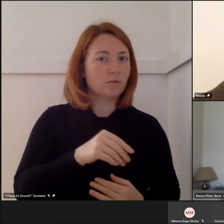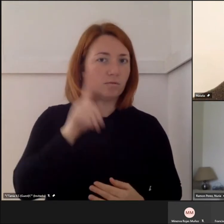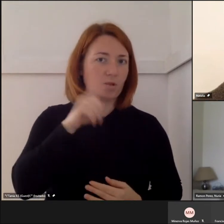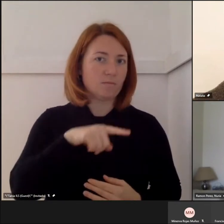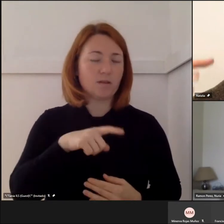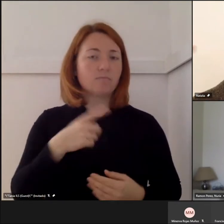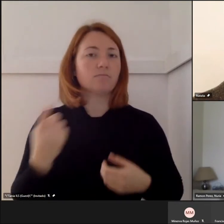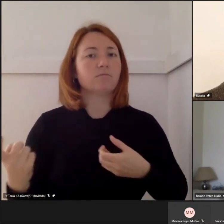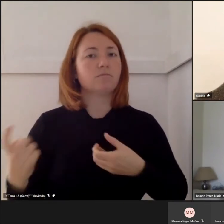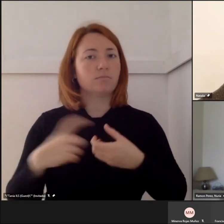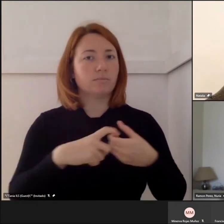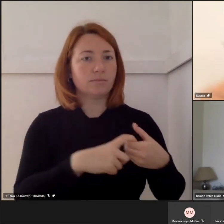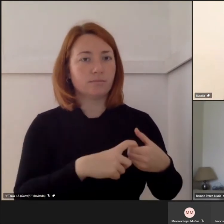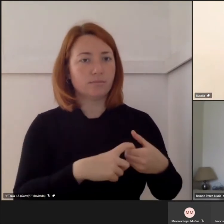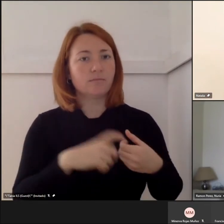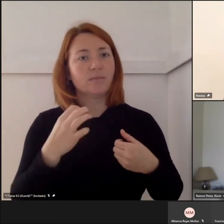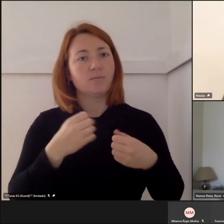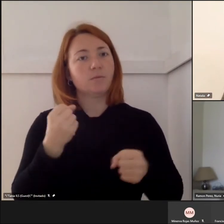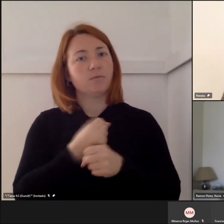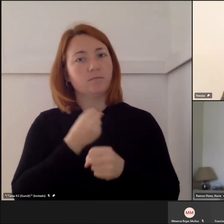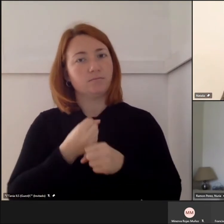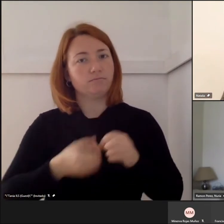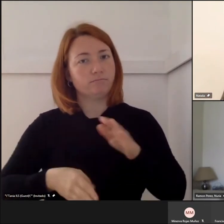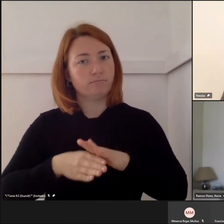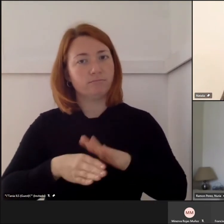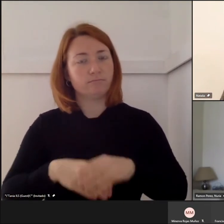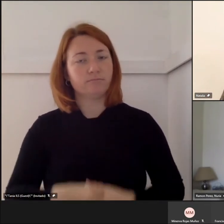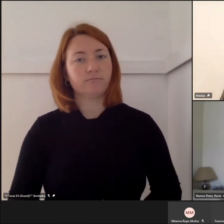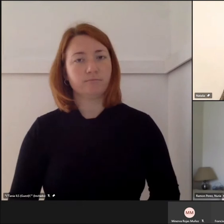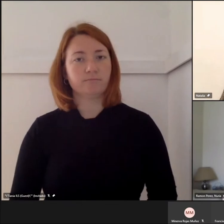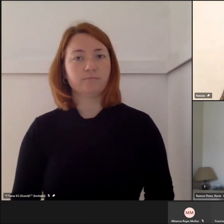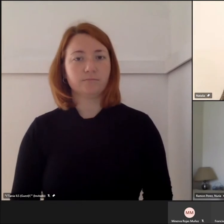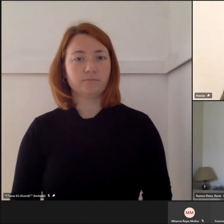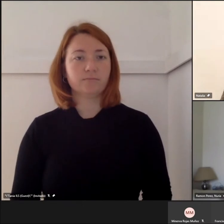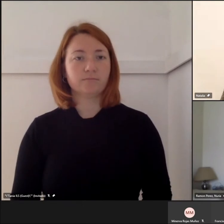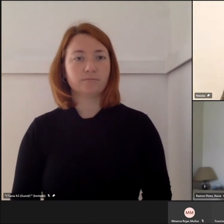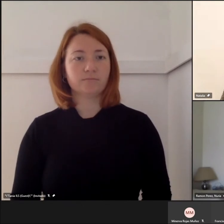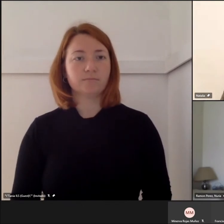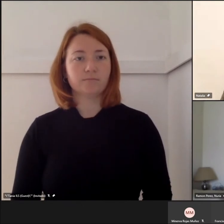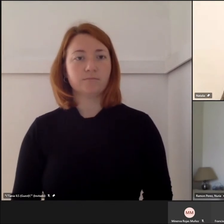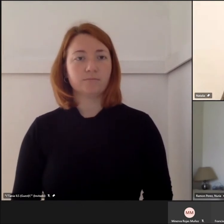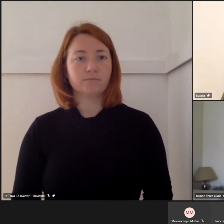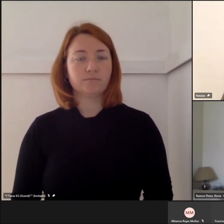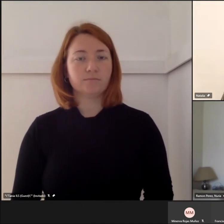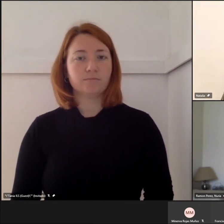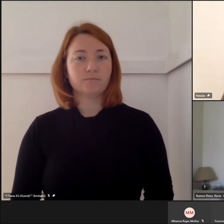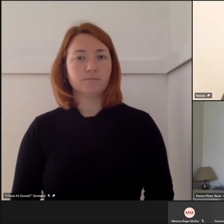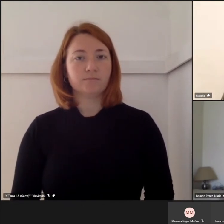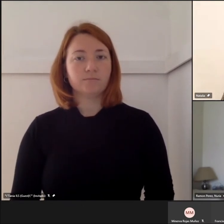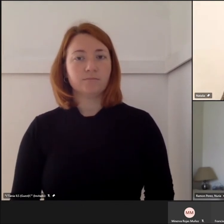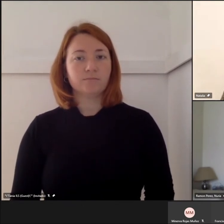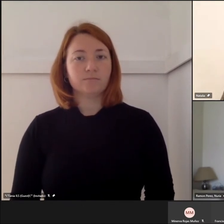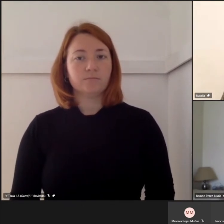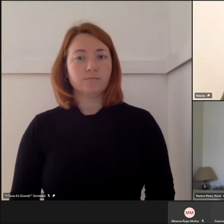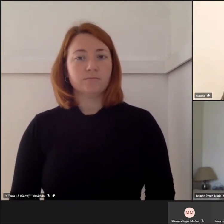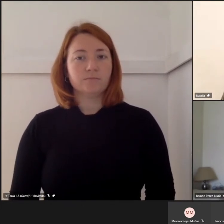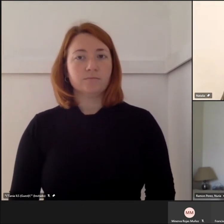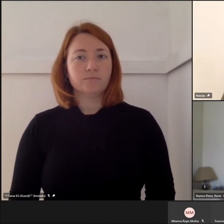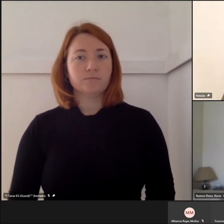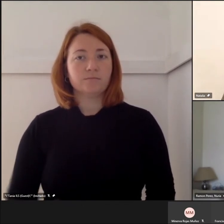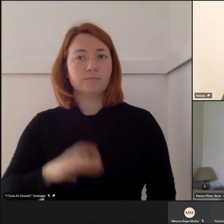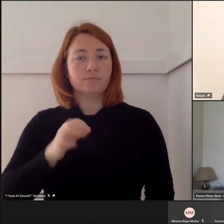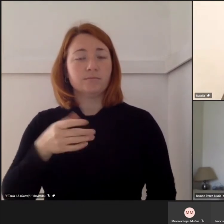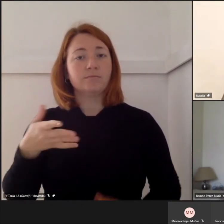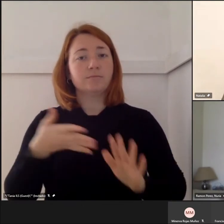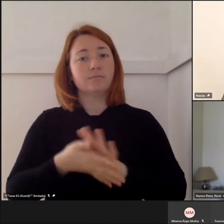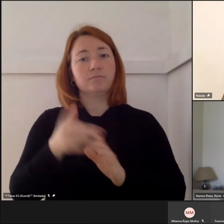per continuar recorrent i per continuar treballant, no? Exacte, i també doncs, per afavorir una mica això, el que les persones properes